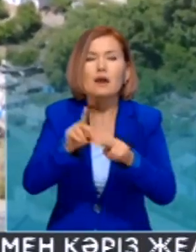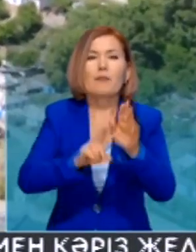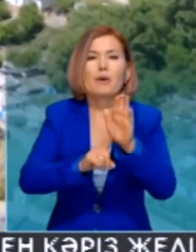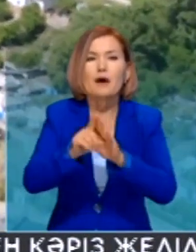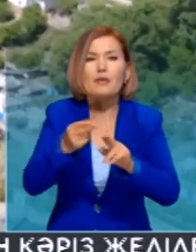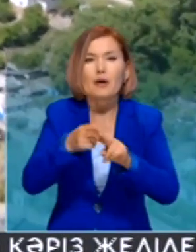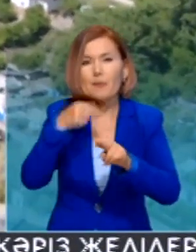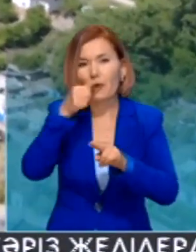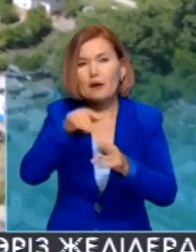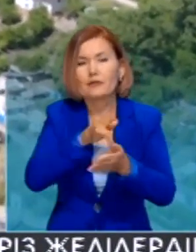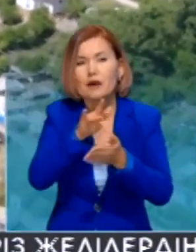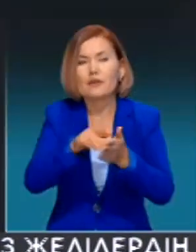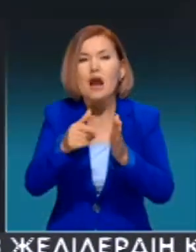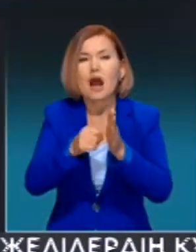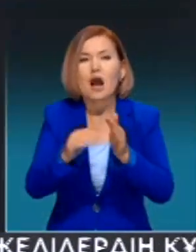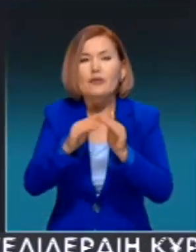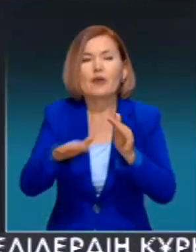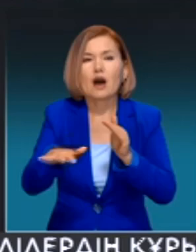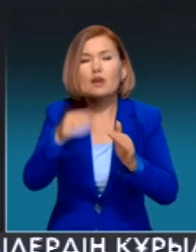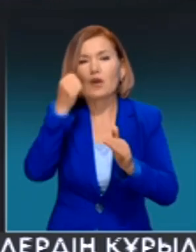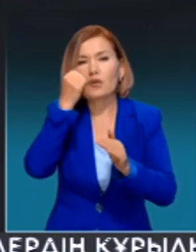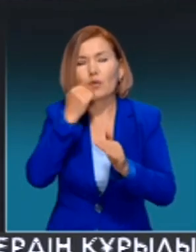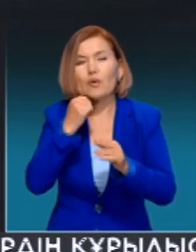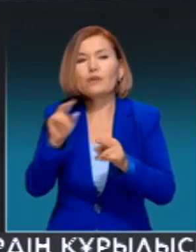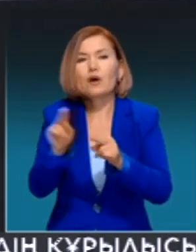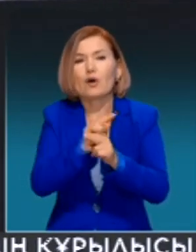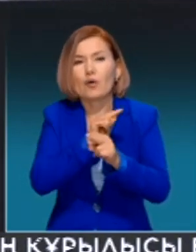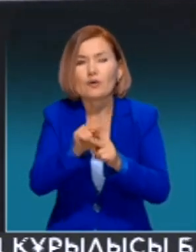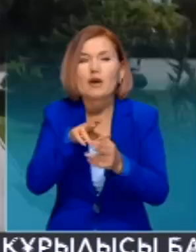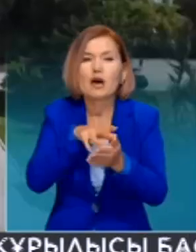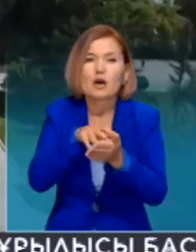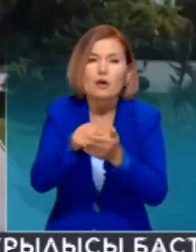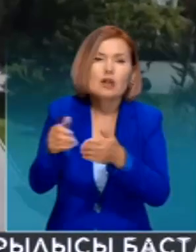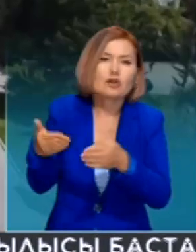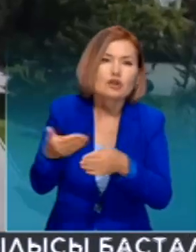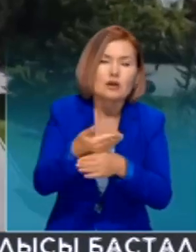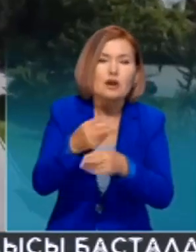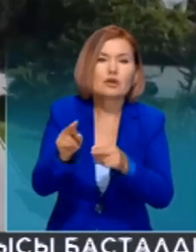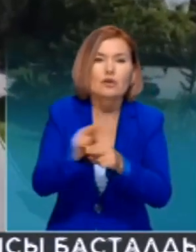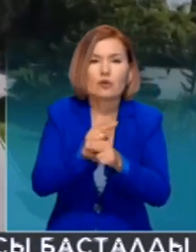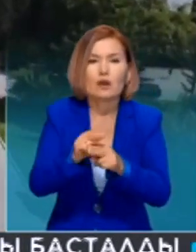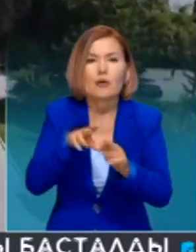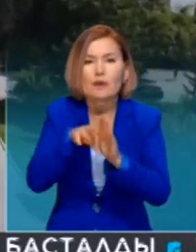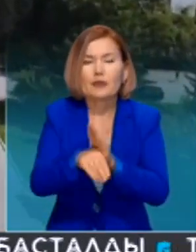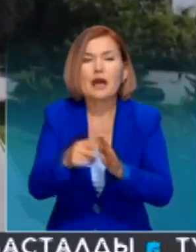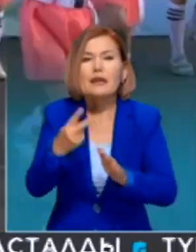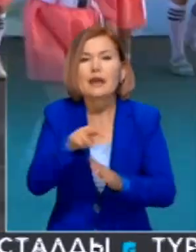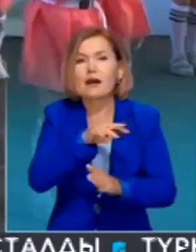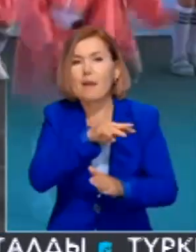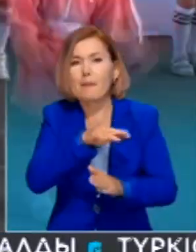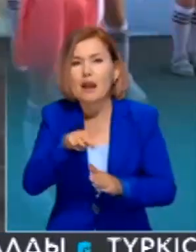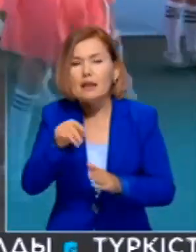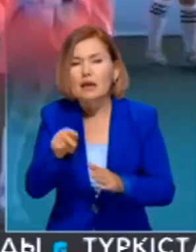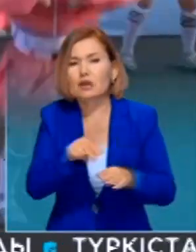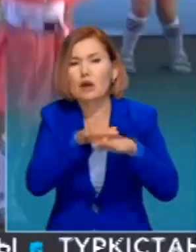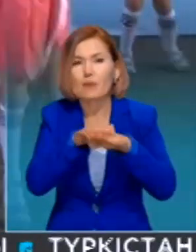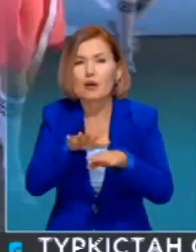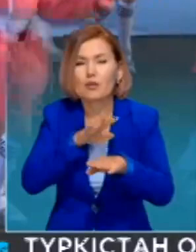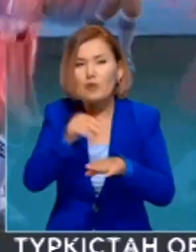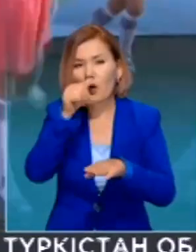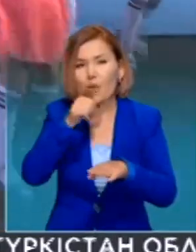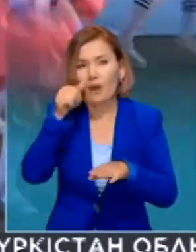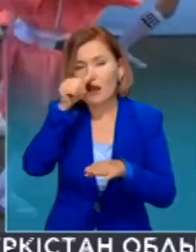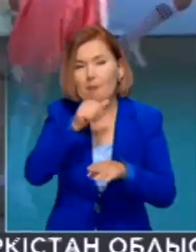Биыл қаладағы 600 ауланың тозығы жеткендерін түгелдей жаңалау жоспарланған. Ол үшін 2 миллиардтан астам қаржы бөлінген. Өткен